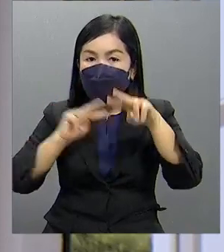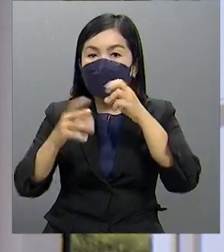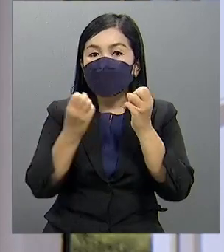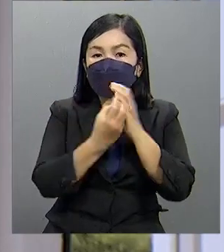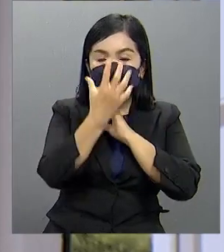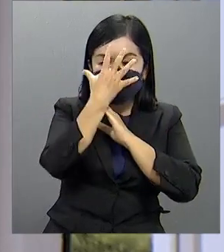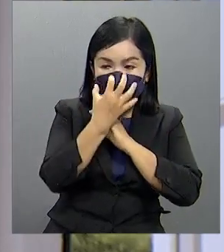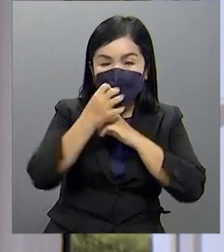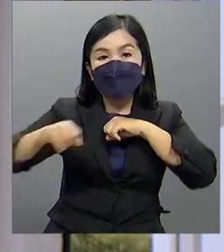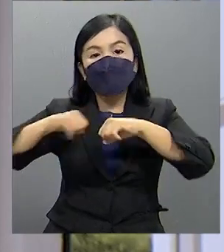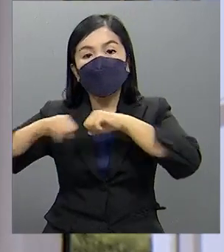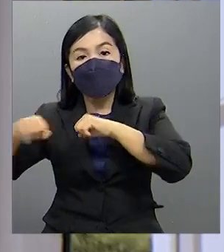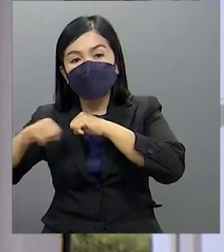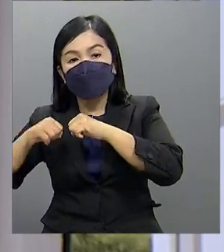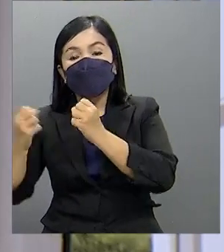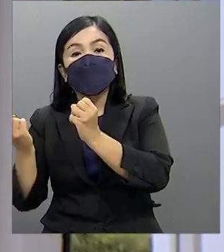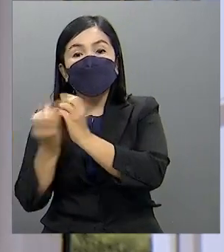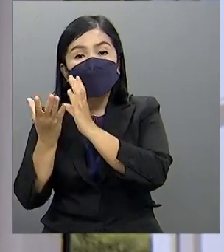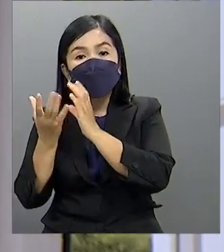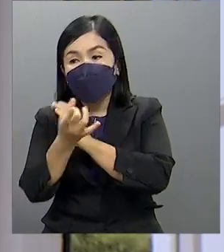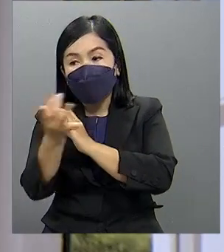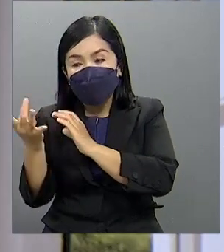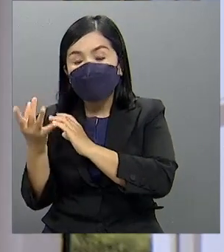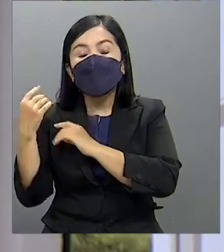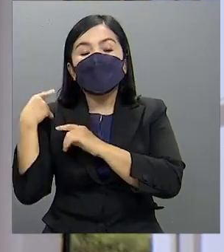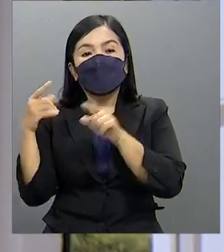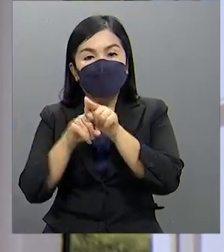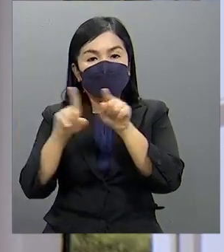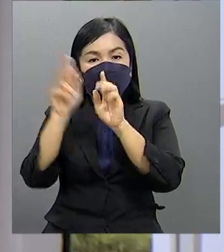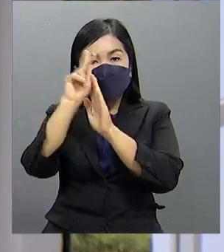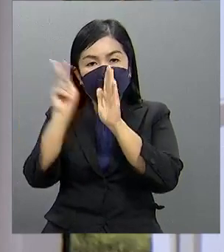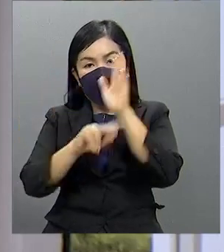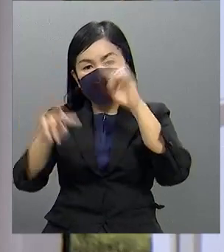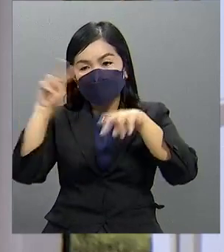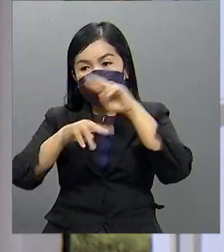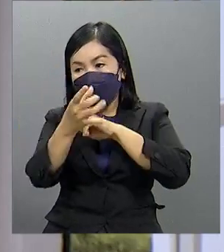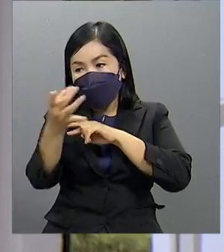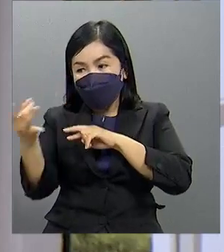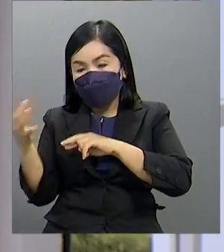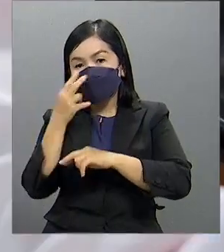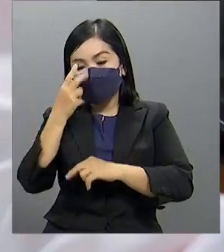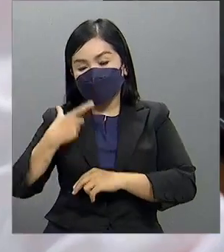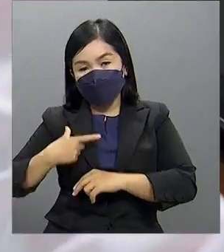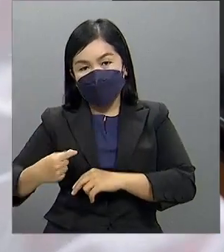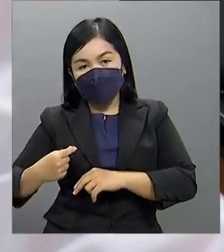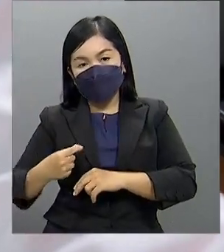เป็นผู้ก่อเหตุนั้นถือว่าเป็นอีกหนึ่งเรื่องที่สำคัญแต่กฎหมายนั้นจะคุ้มครองอะไรบ้างไปฟังจากนายพิทกันต่อเลยครับ